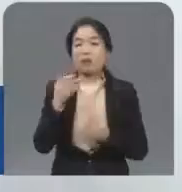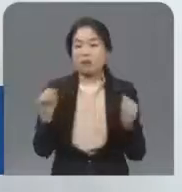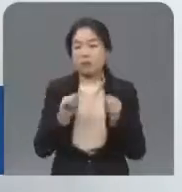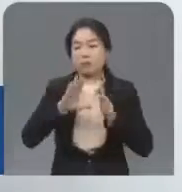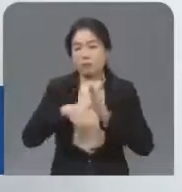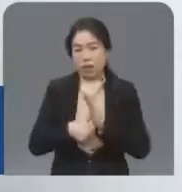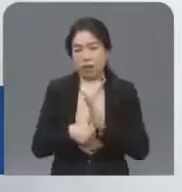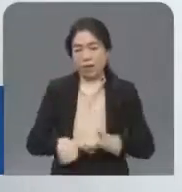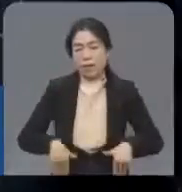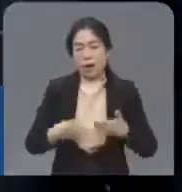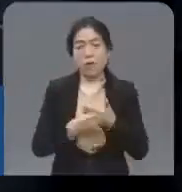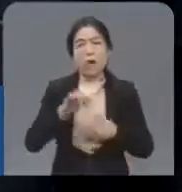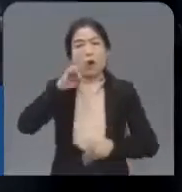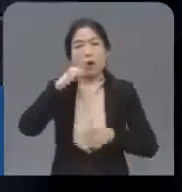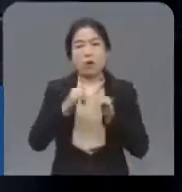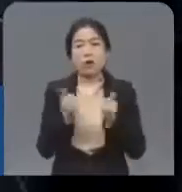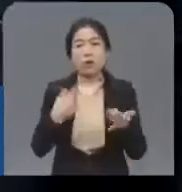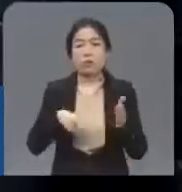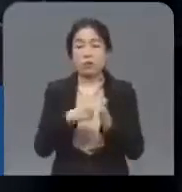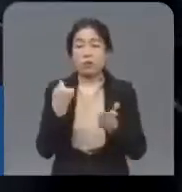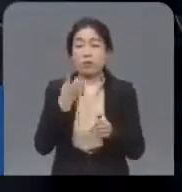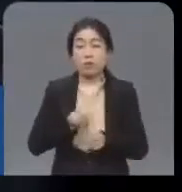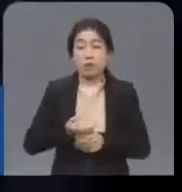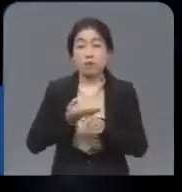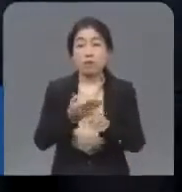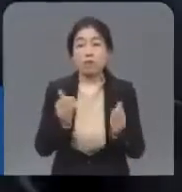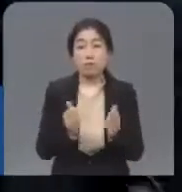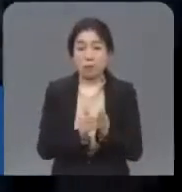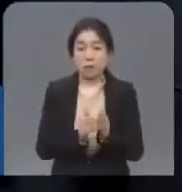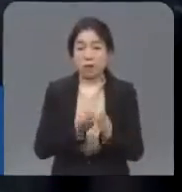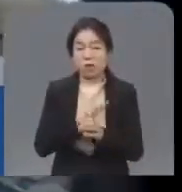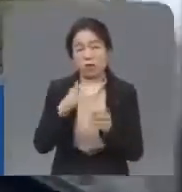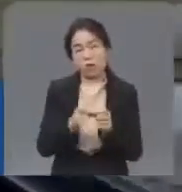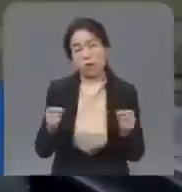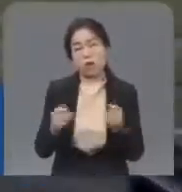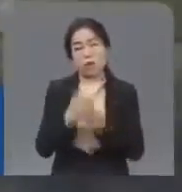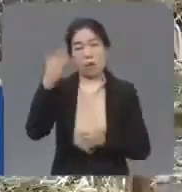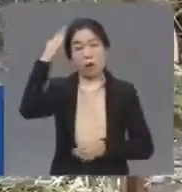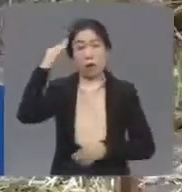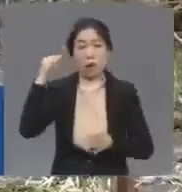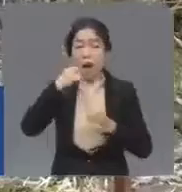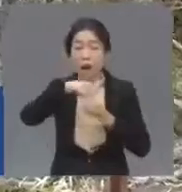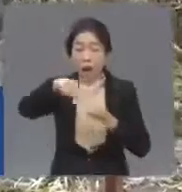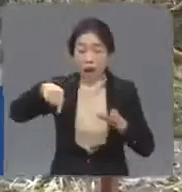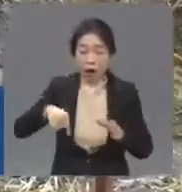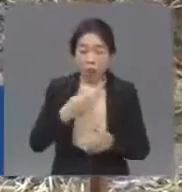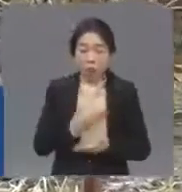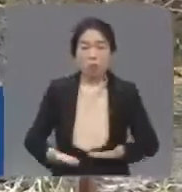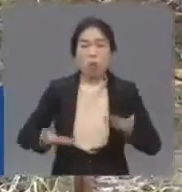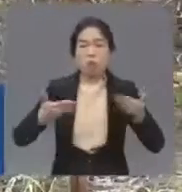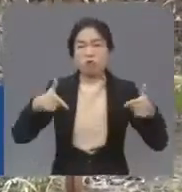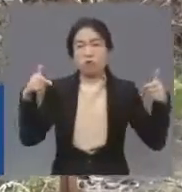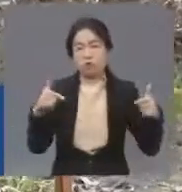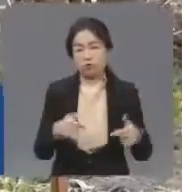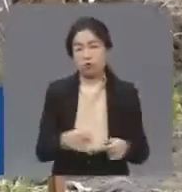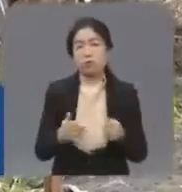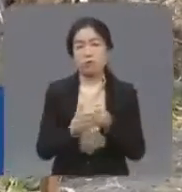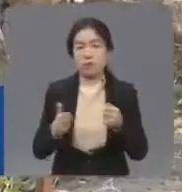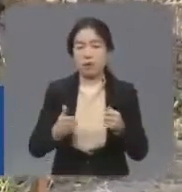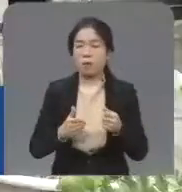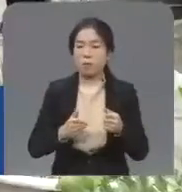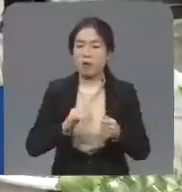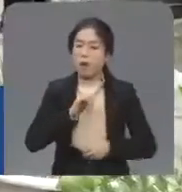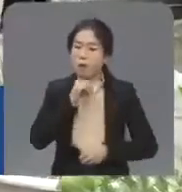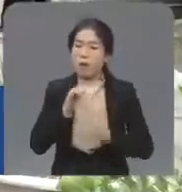후원금을 전달했습니다. 광주은행은 코로나19 장기화로 연탄 봉사활동과 후원 등이 줄어 겨울철 소외된 이웃들의